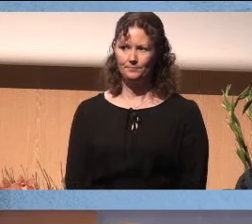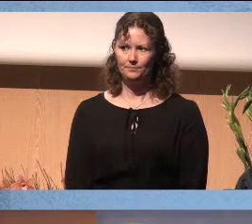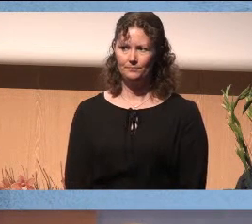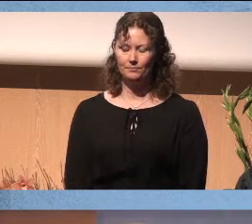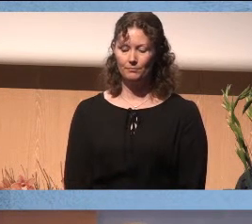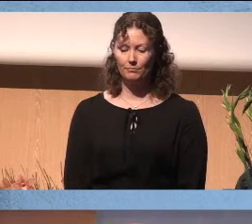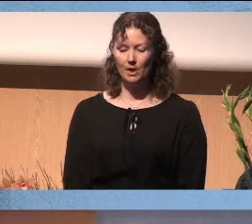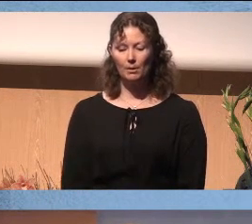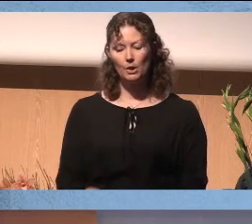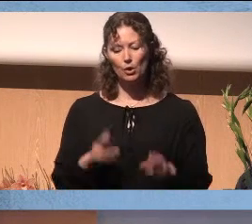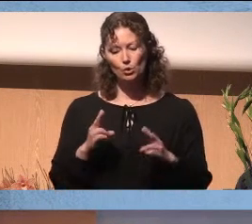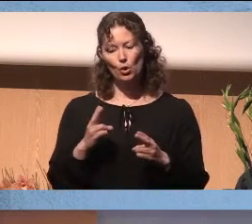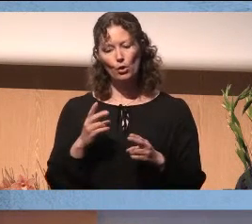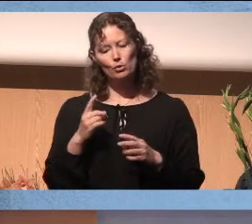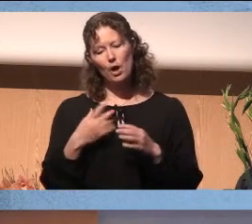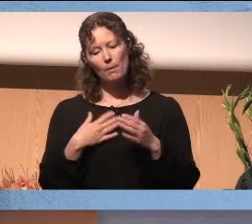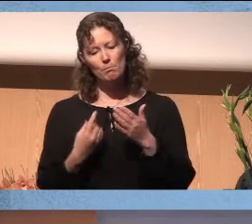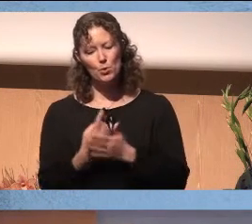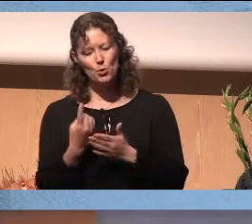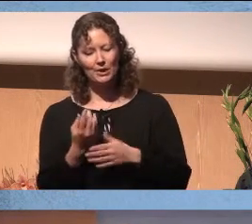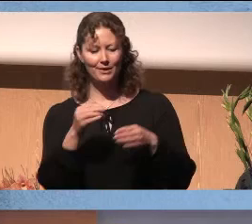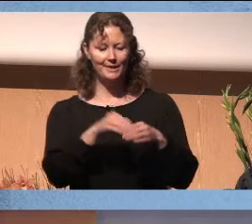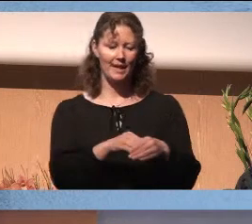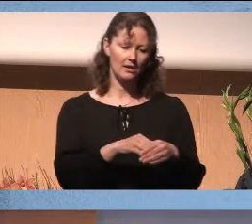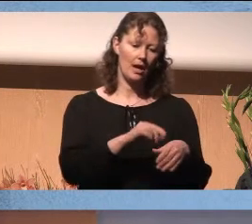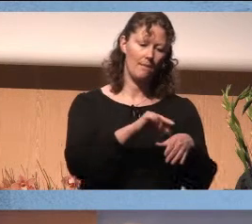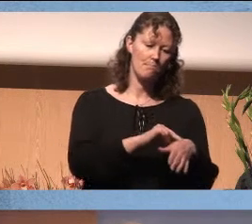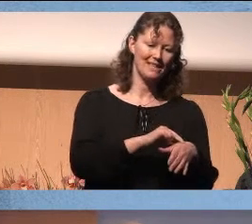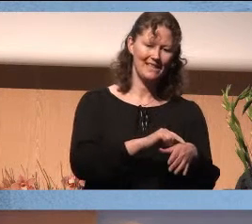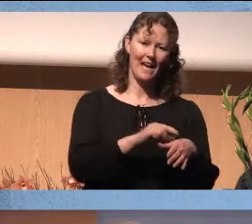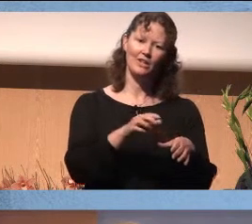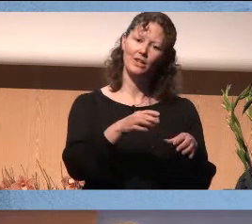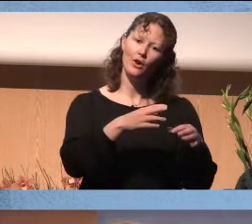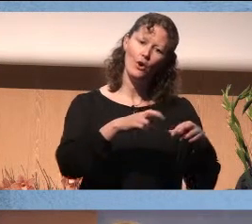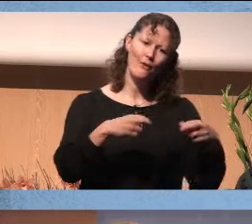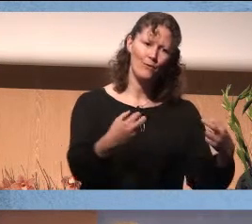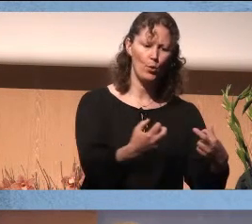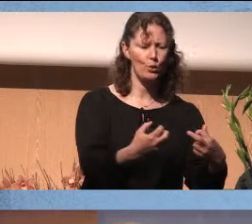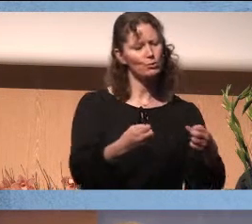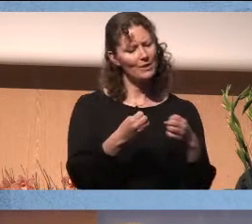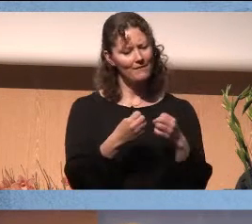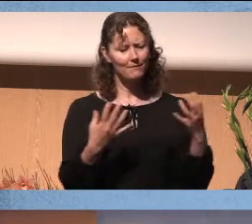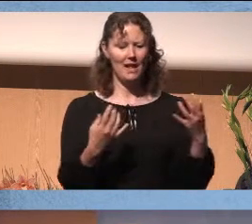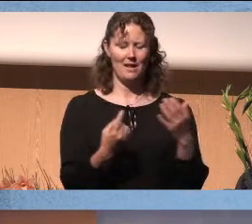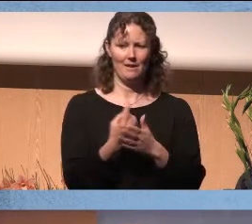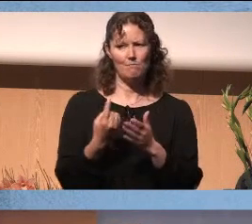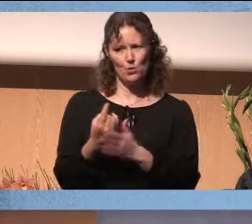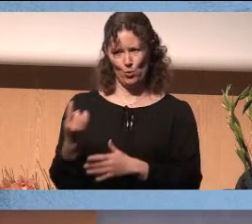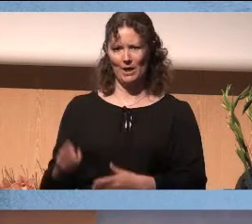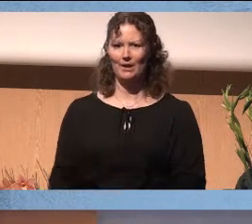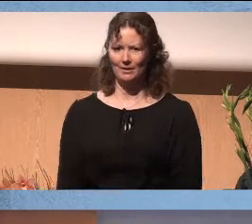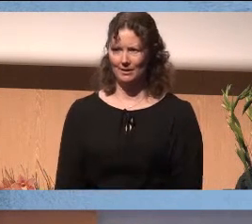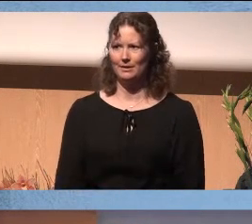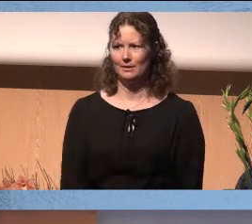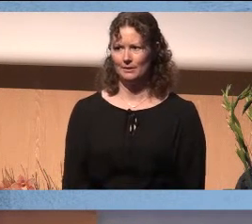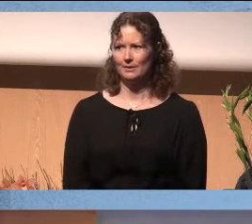Men også mulighet til å kunne delta i pasientforum, og ja, det er liksom en rekke muligheter.